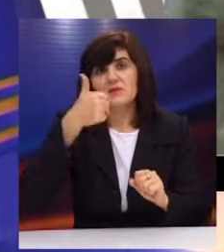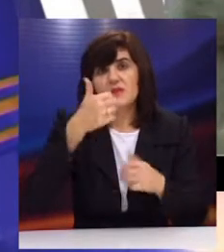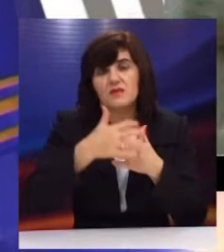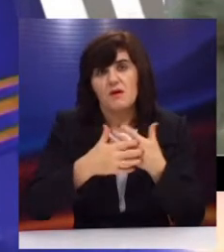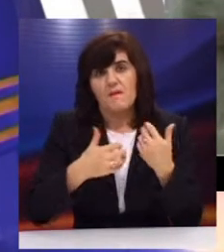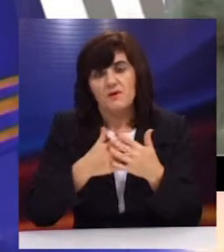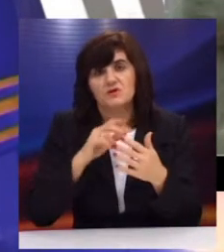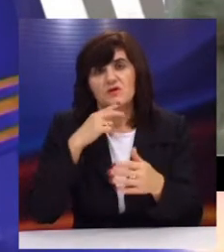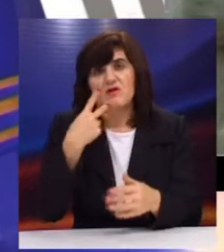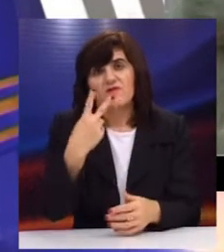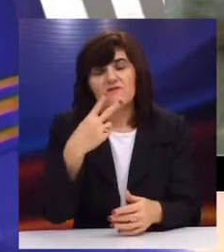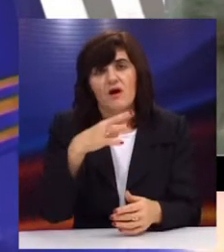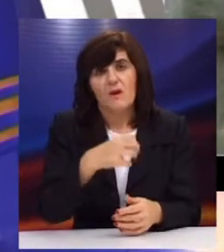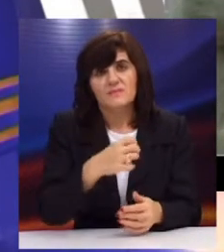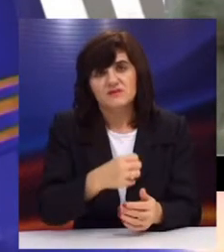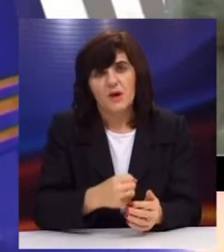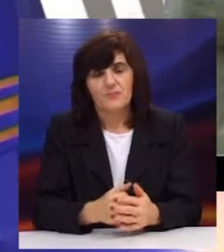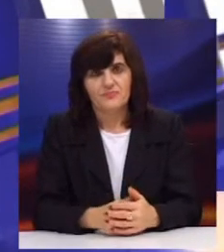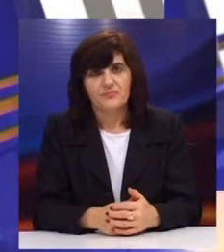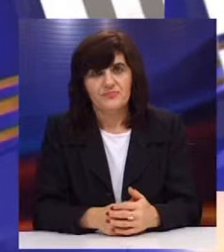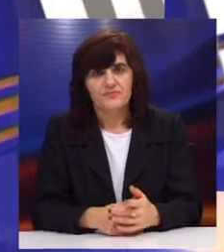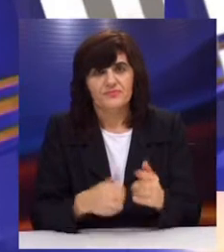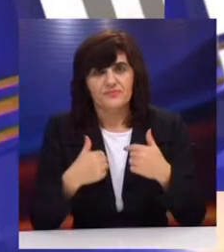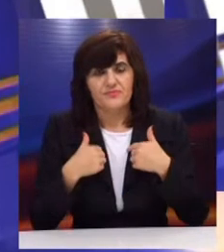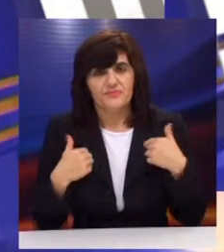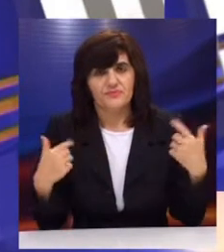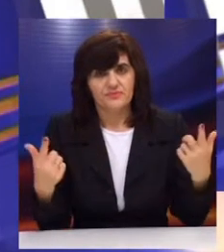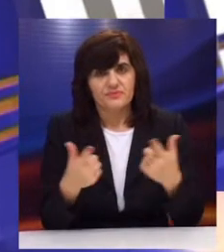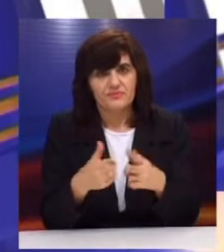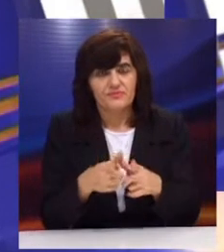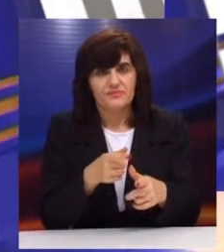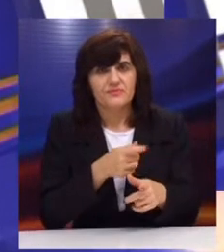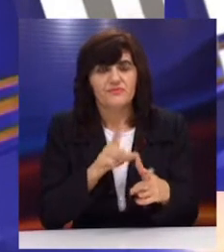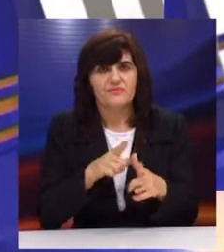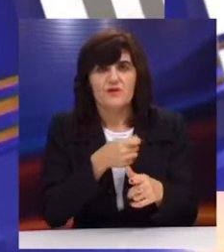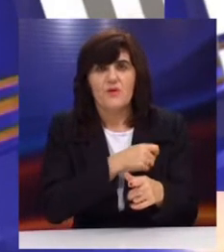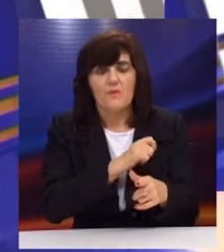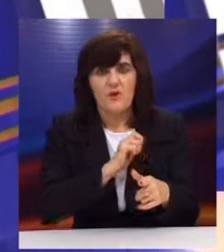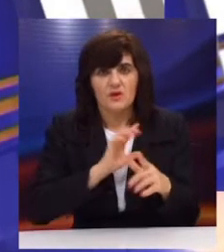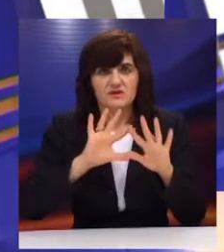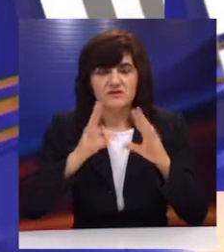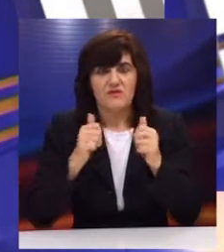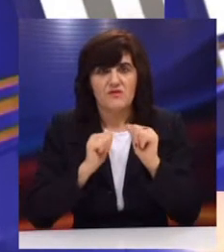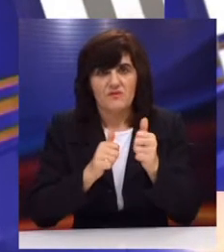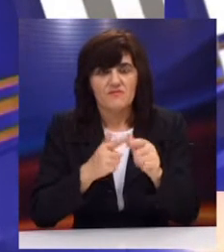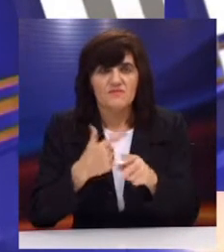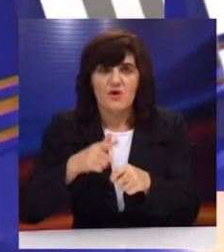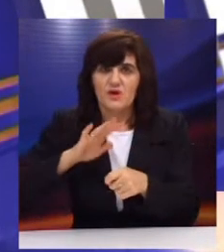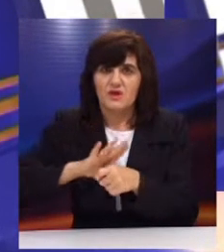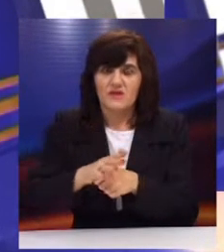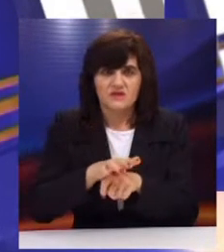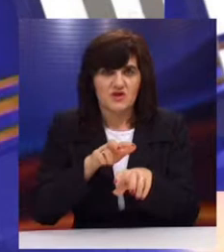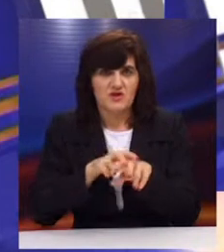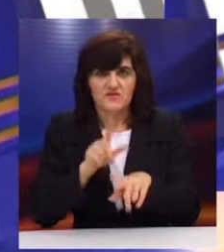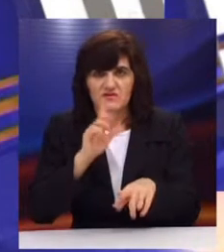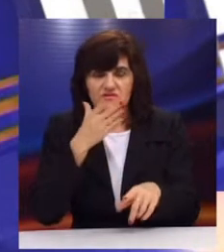i dva psa. U većini slučajeva mi je onda zajedno sa policijskom upravom, s obzirom da je zlostavljanje životinja